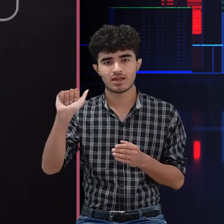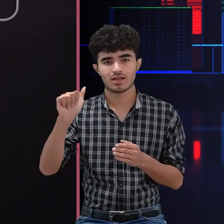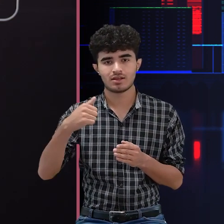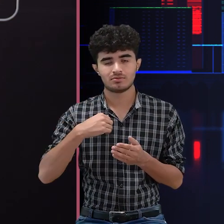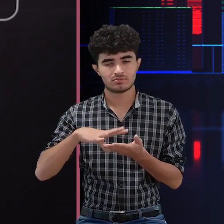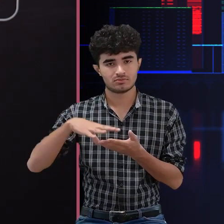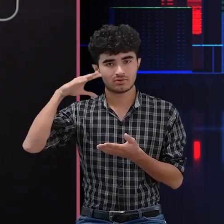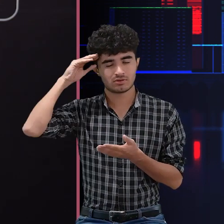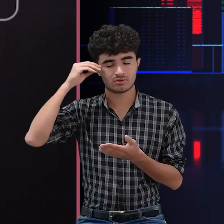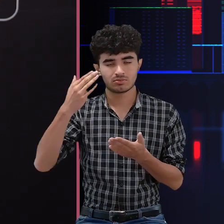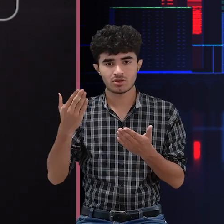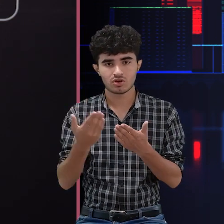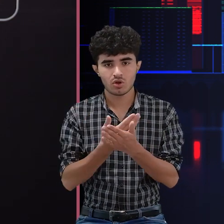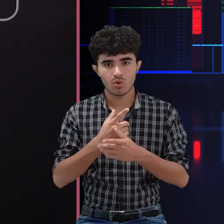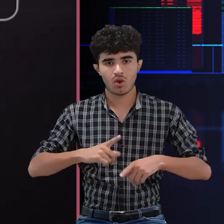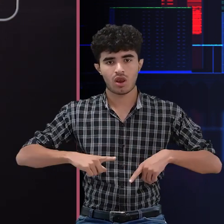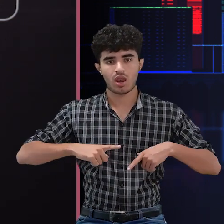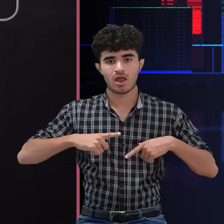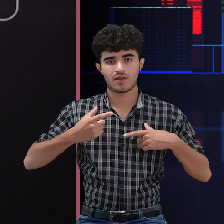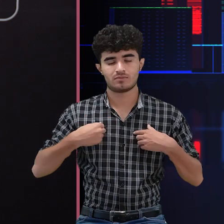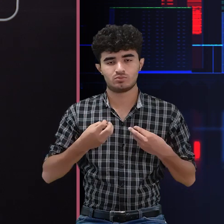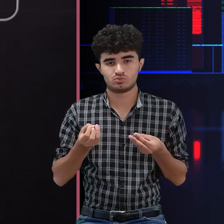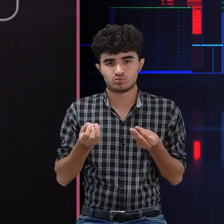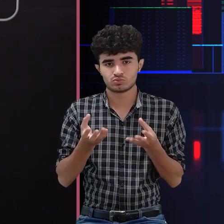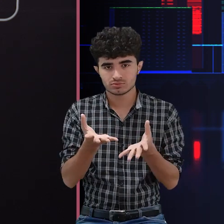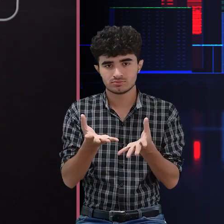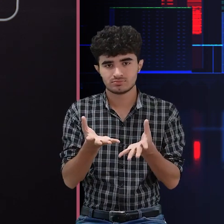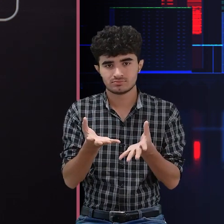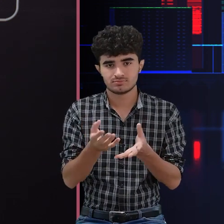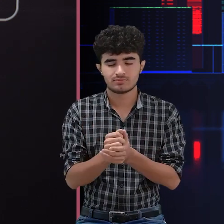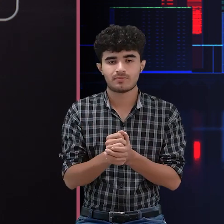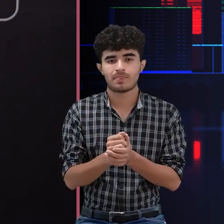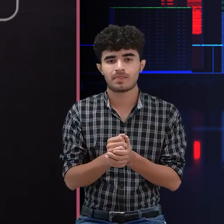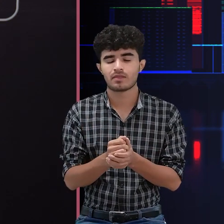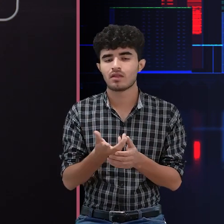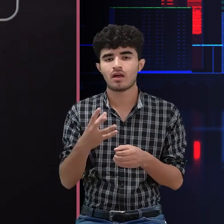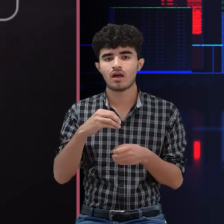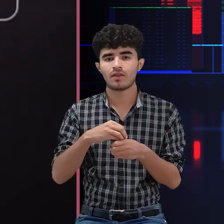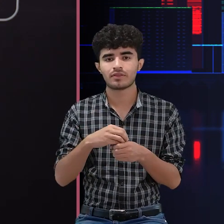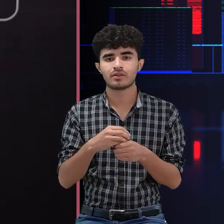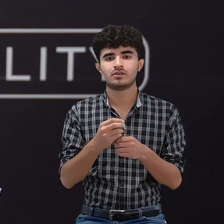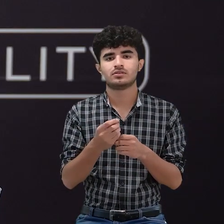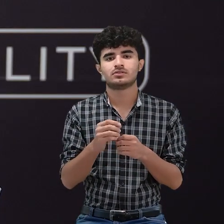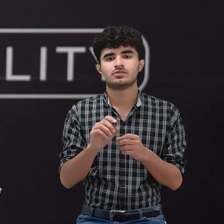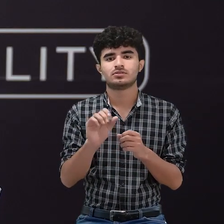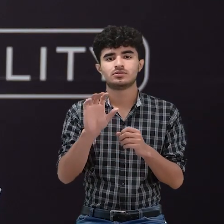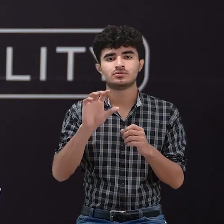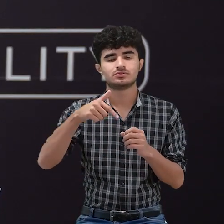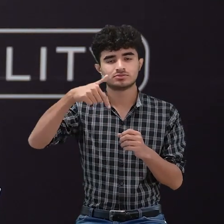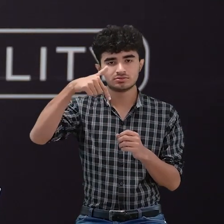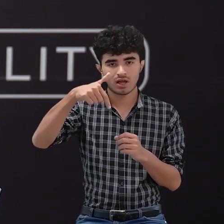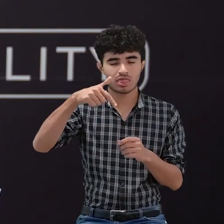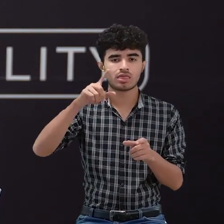आर्ट्स में और मैंने वहाँ से एक तरह की नई ज़िंदगी का इब्तिदा